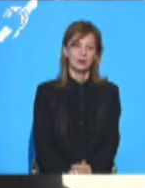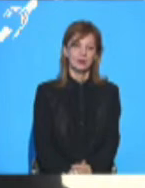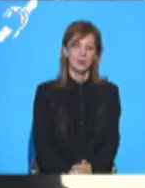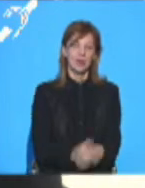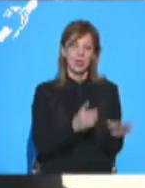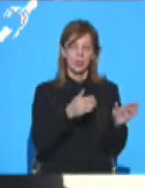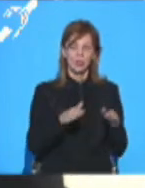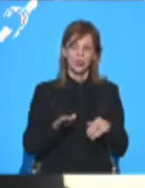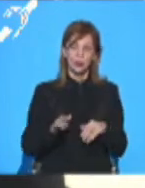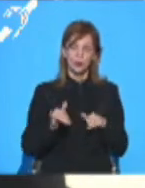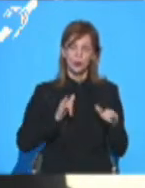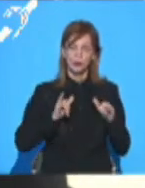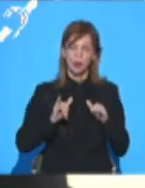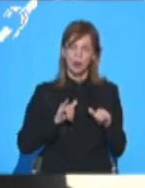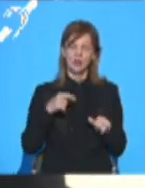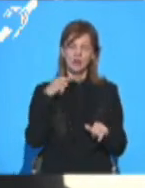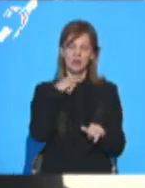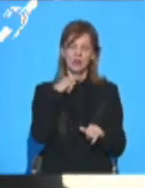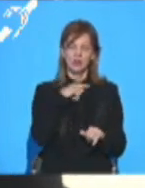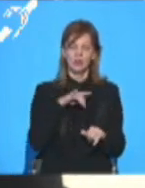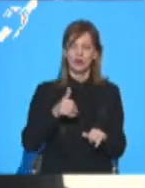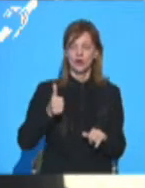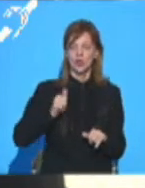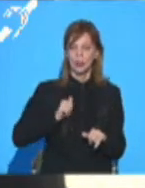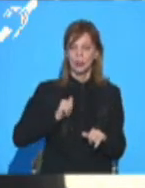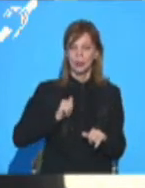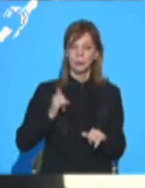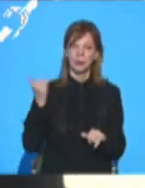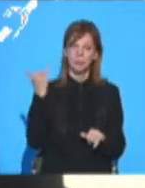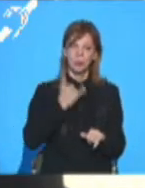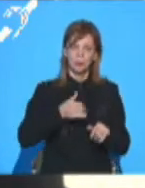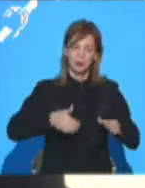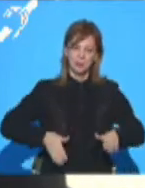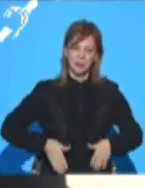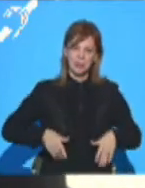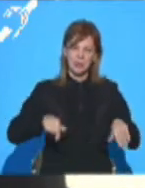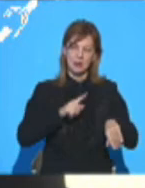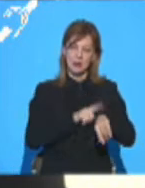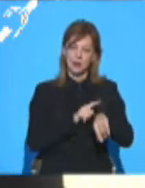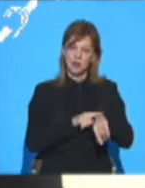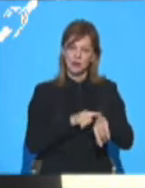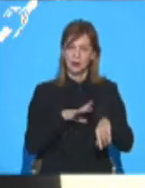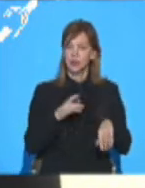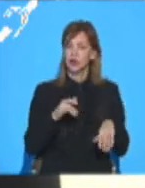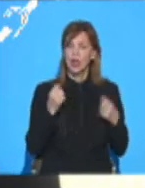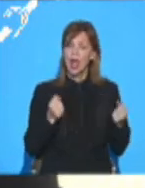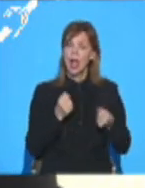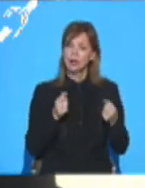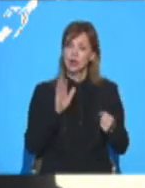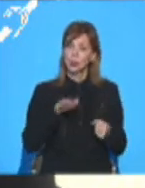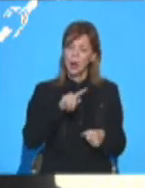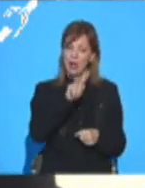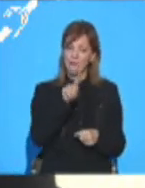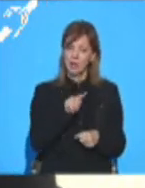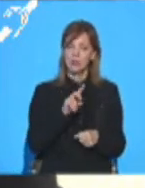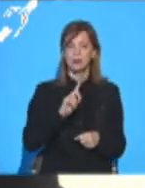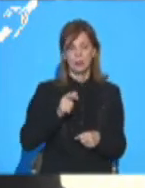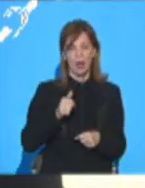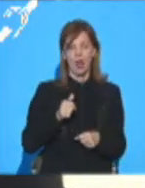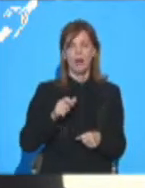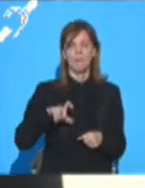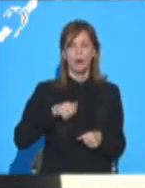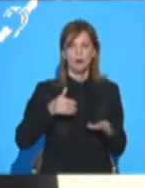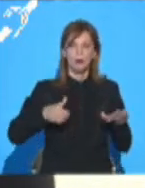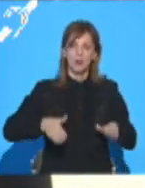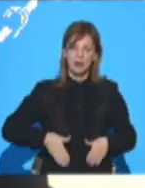A început mini-vacanța de Crăciun, jandarmii vor fi la datorie și în această perioadă. Ce misiune aveți? Într-adevăr, vom fi la datorie